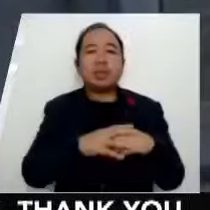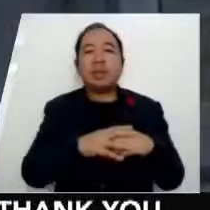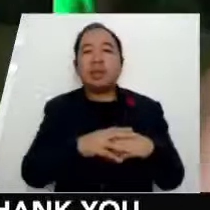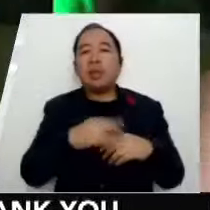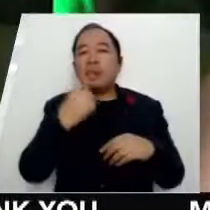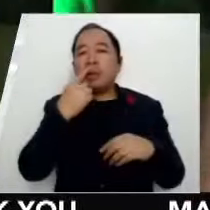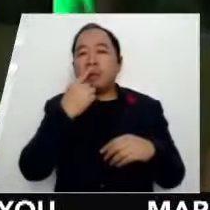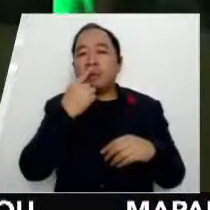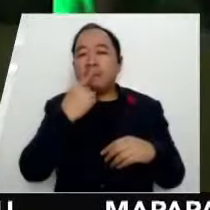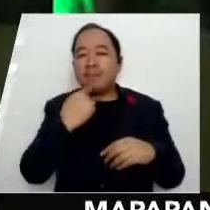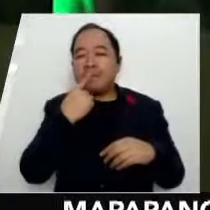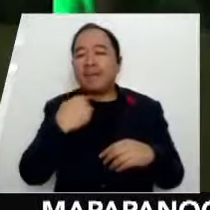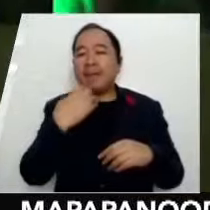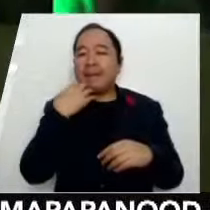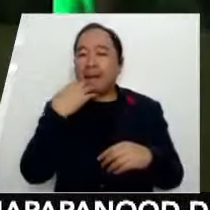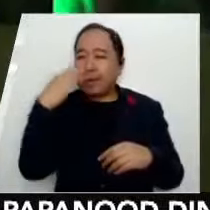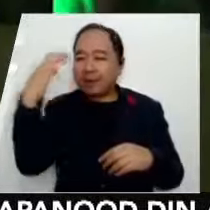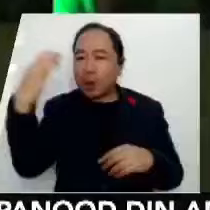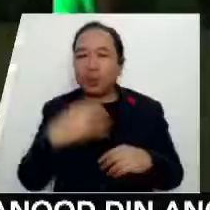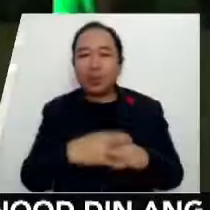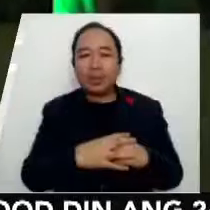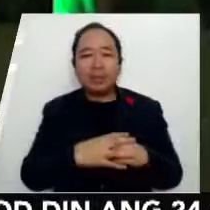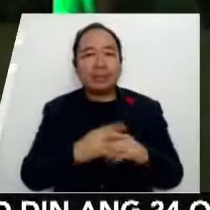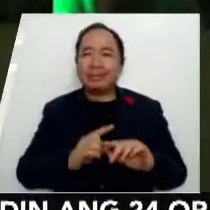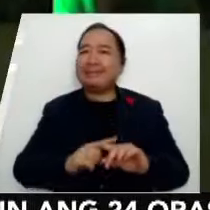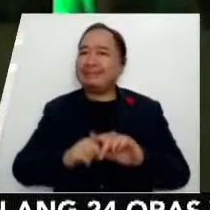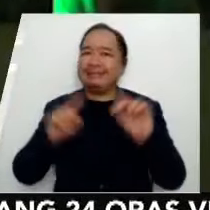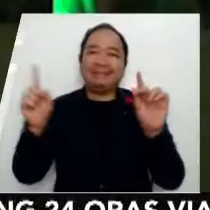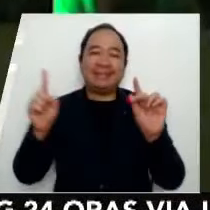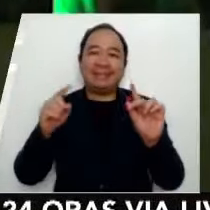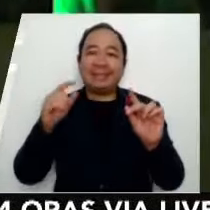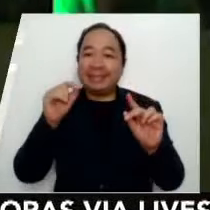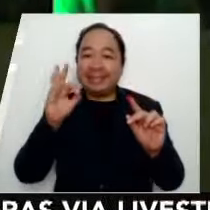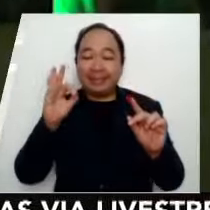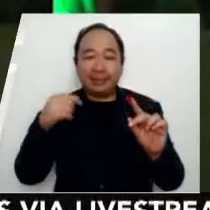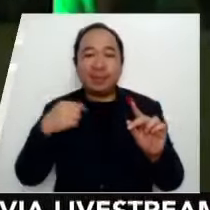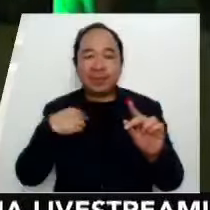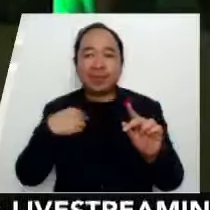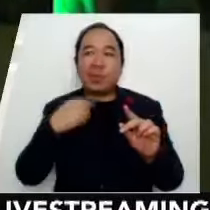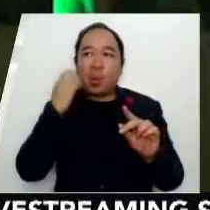talaga p nandon ako sa Pulang araw paulit-ulit ko talaga